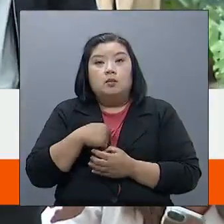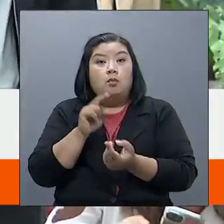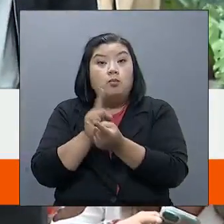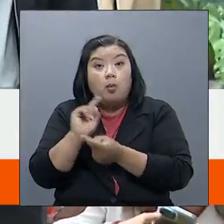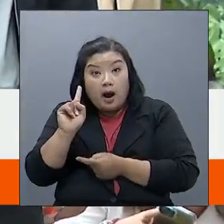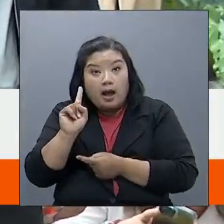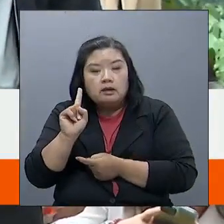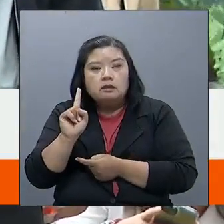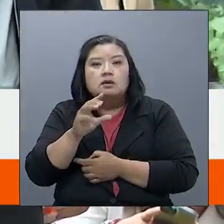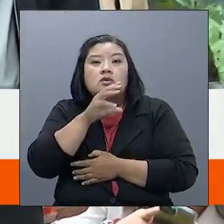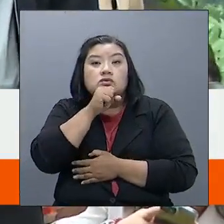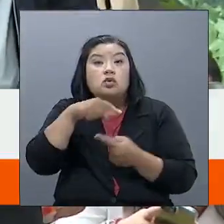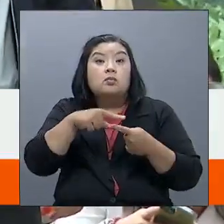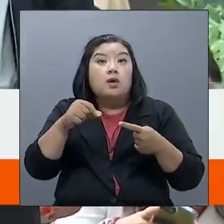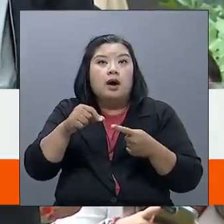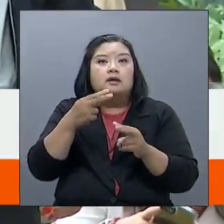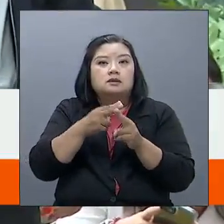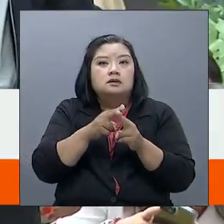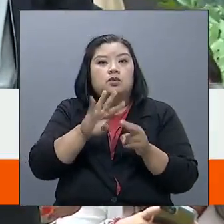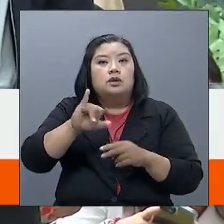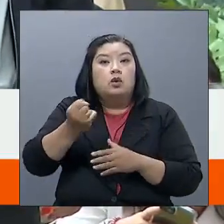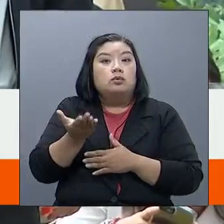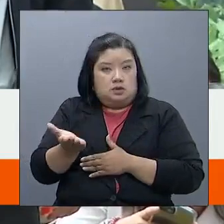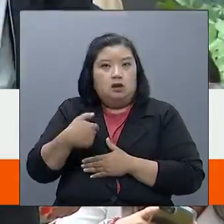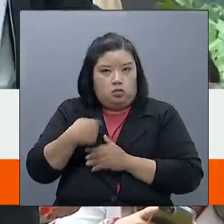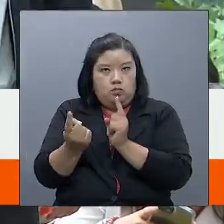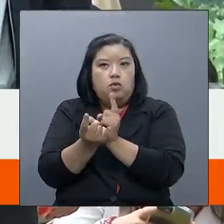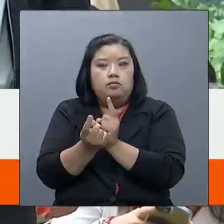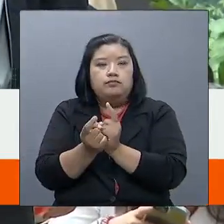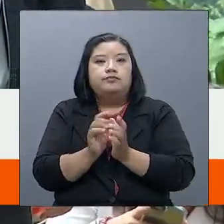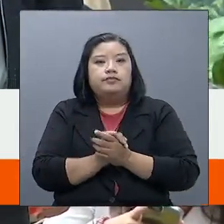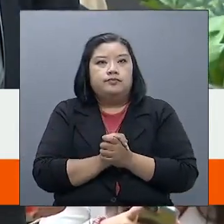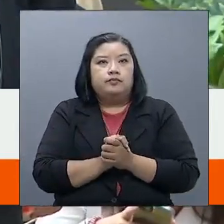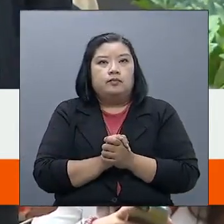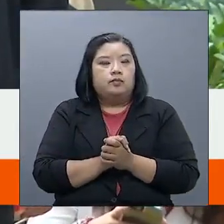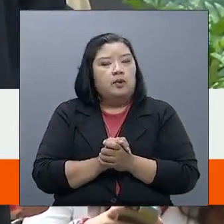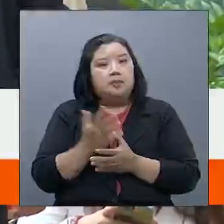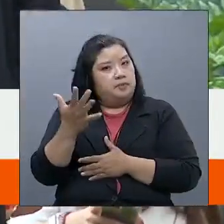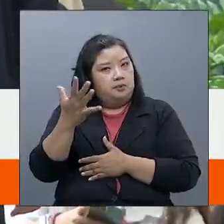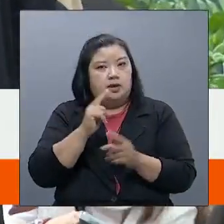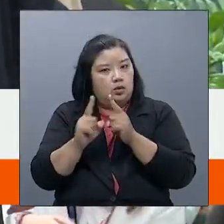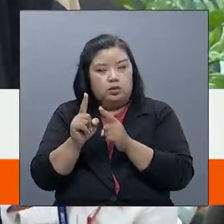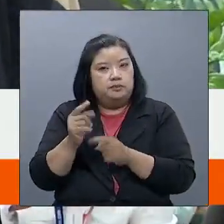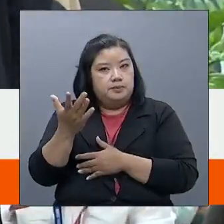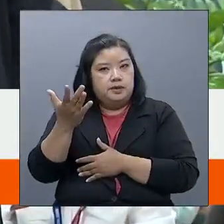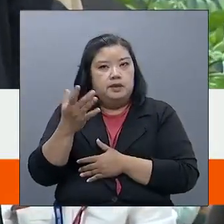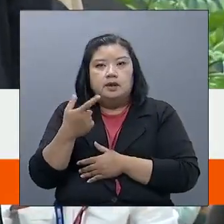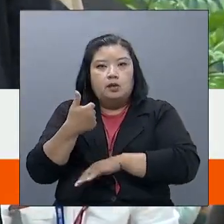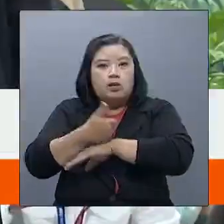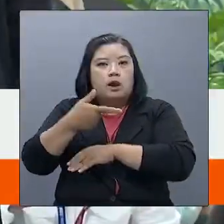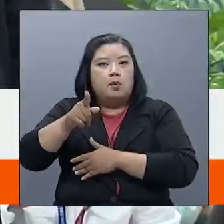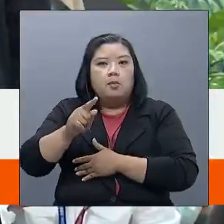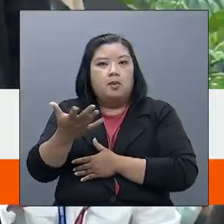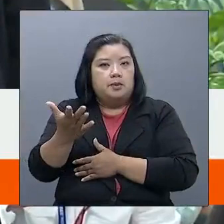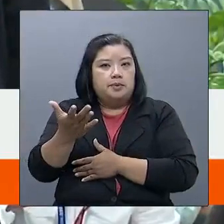ค่ะค่ะแสดงว่าวันนี้อาจจะยังไม่ได้พูดคุยกันเกิดขึ้นนะคะ ไม่นะครับ ค่ะขออนุญาตถามแบบนี้คุ